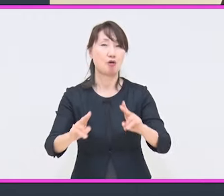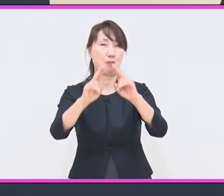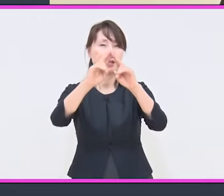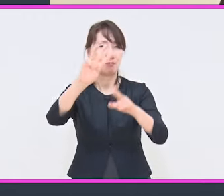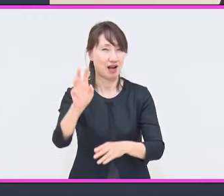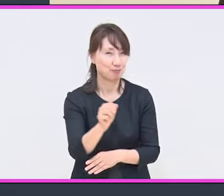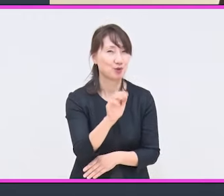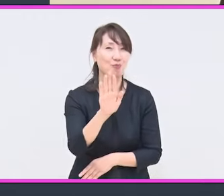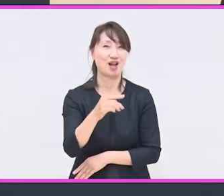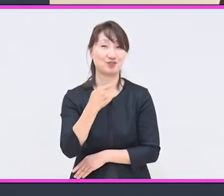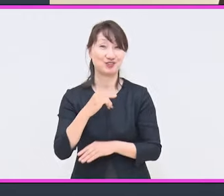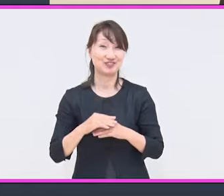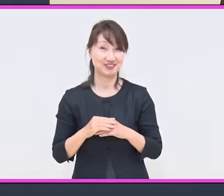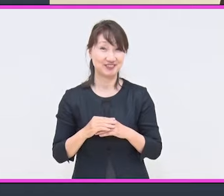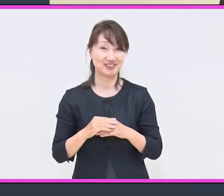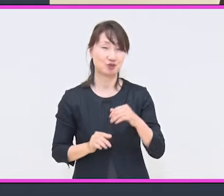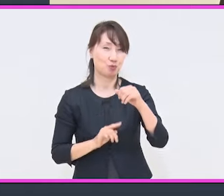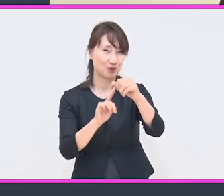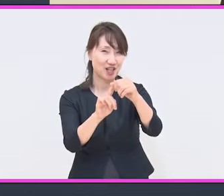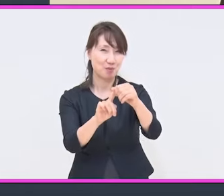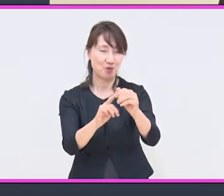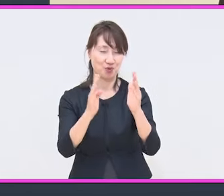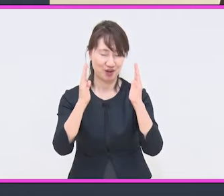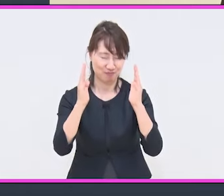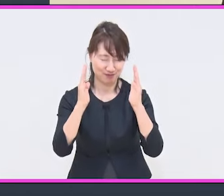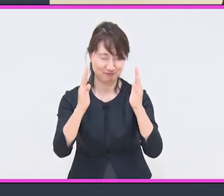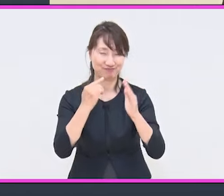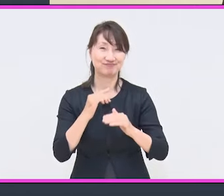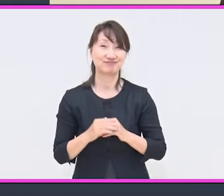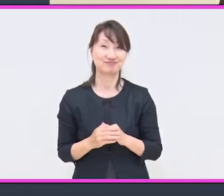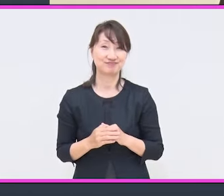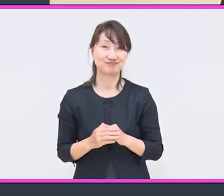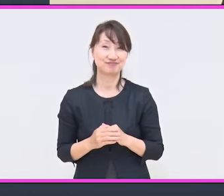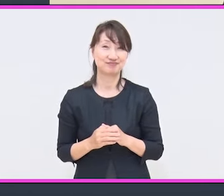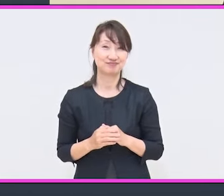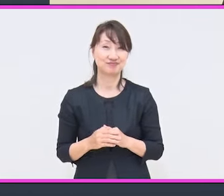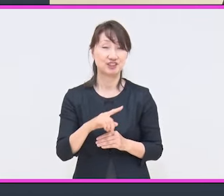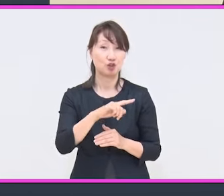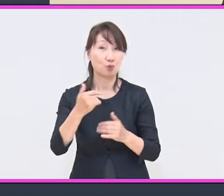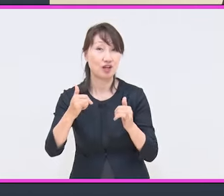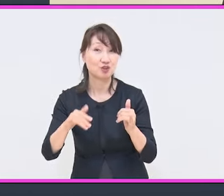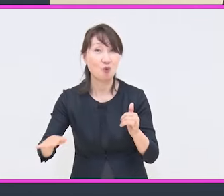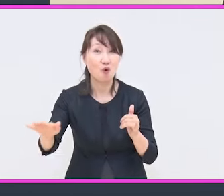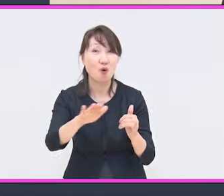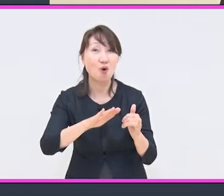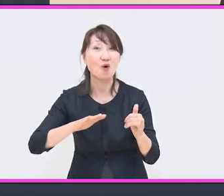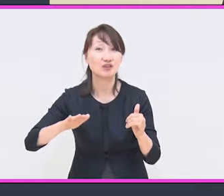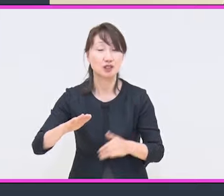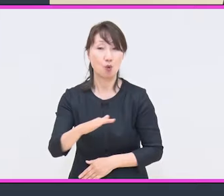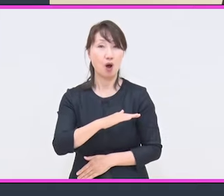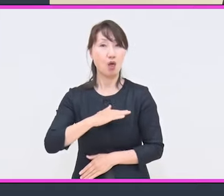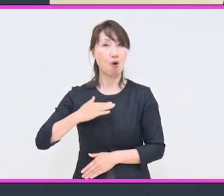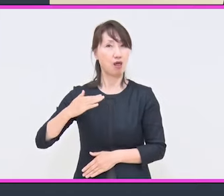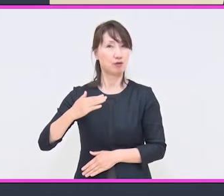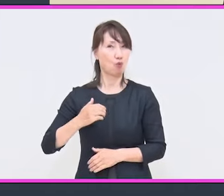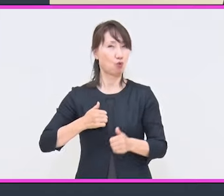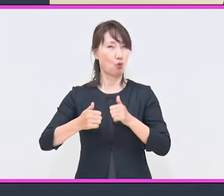のでそこに向けても頑張っていくし、まあ、いろんな方々に僕らの競技も知っても